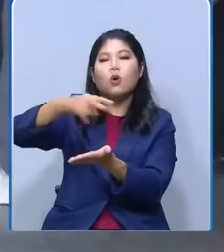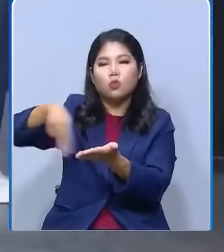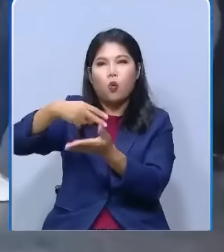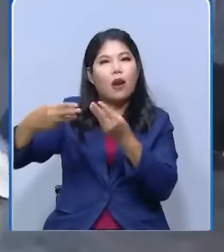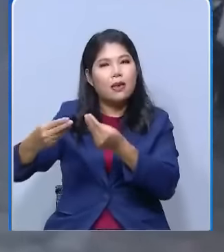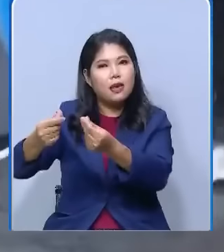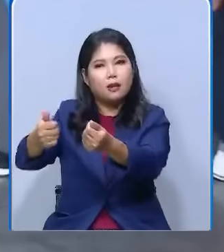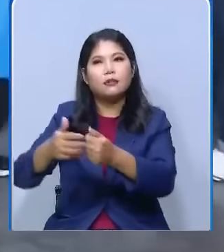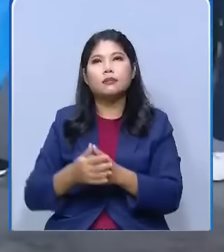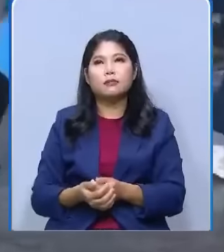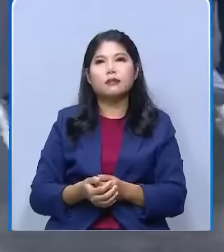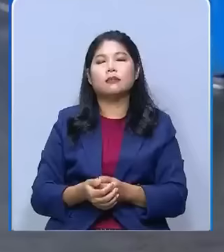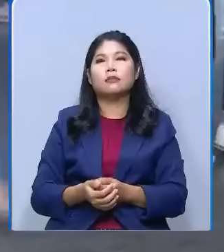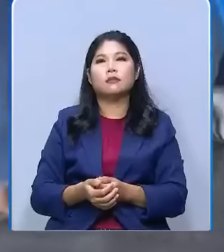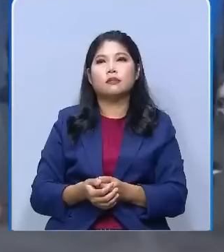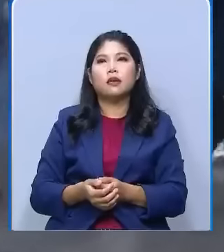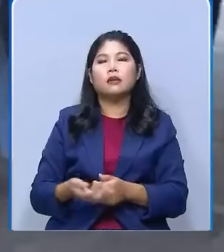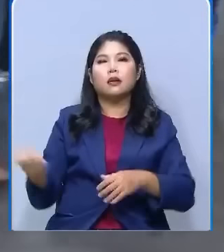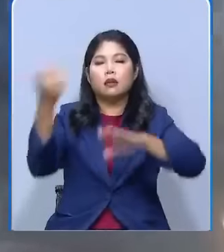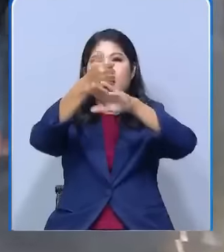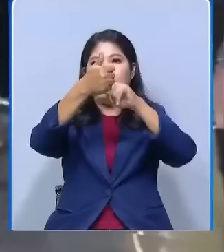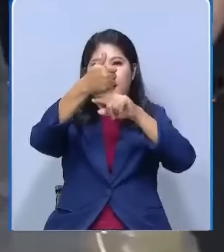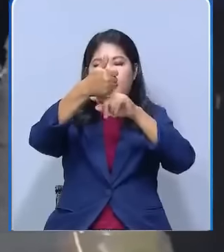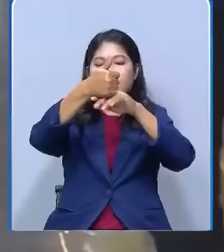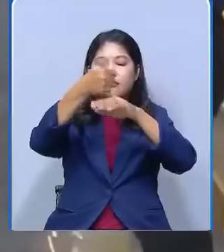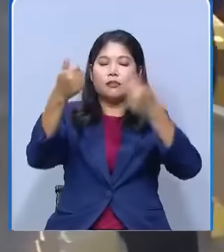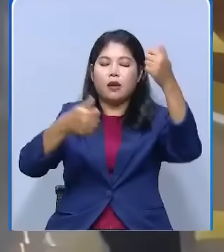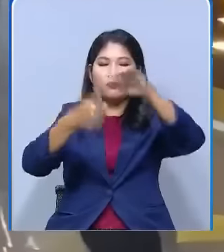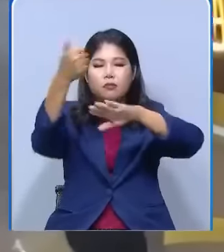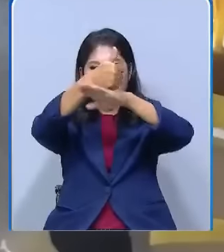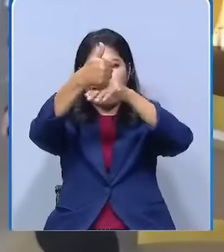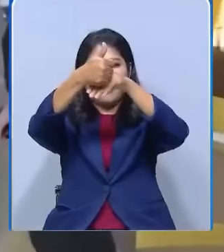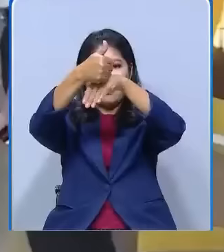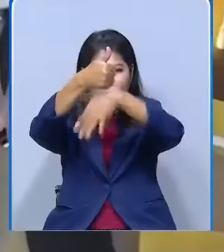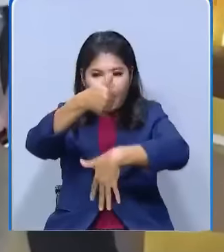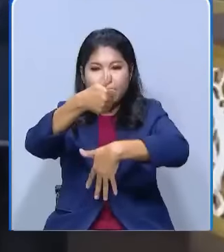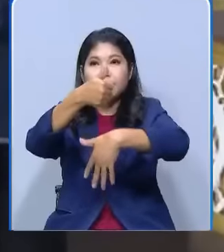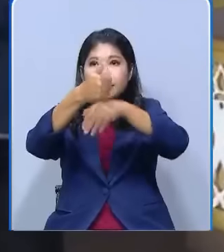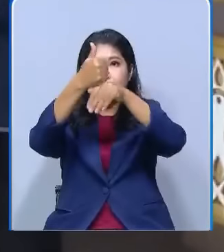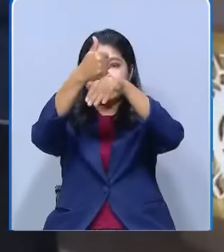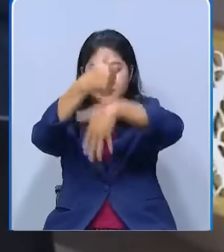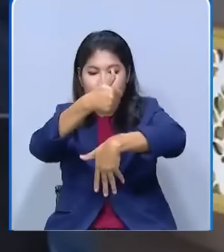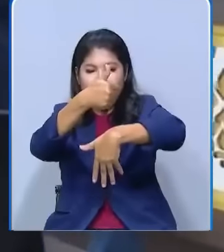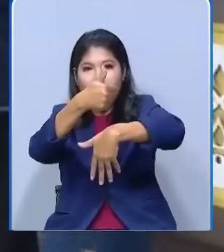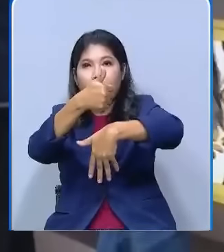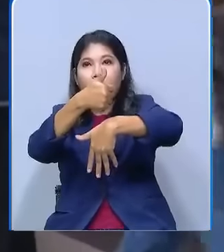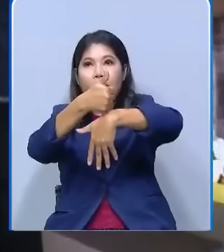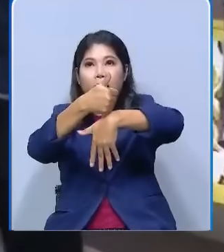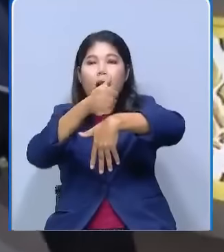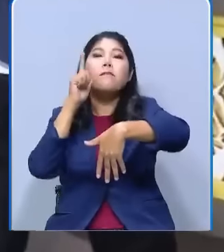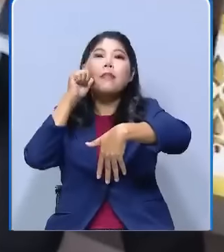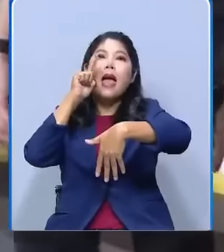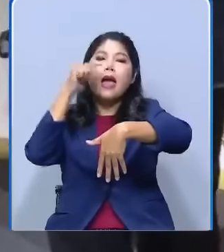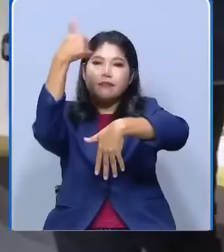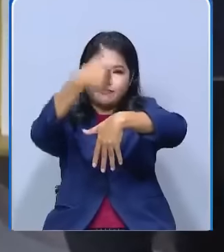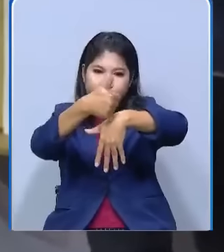น ี้ว่าระดับบนใช่ไหมก็จะเป็นแบบบรรดาบิ๊กบอสอะไรต่างๆทีเนี้ยระดับล่างๆลงมาก็จะเป็นพวกแบบแม่ขาย